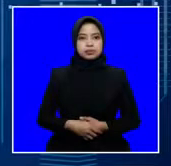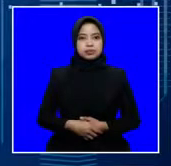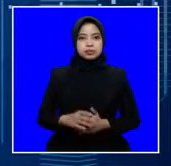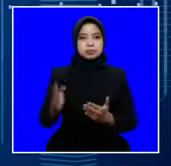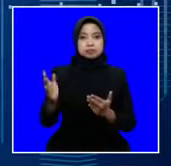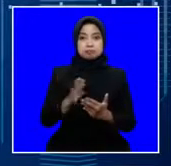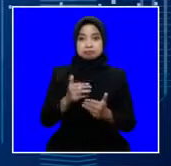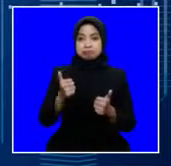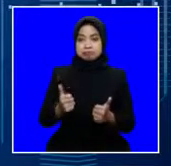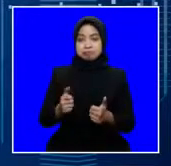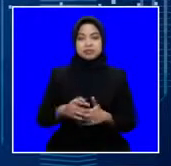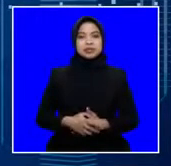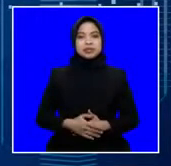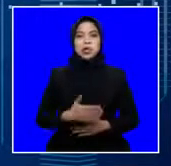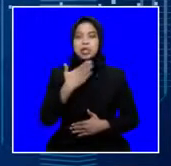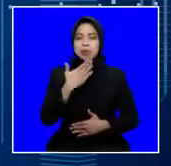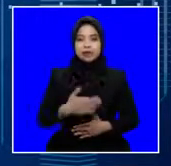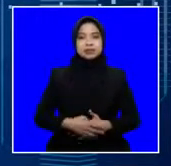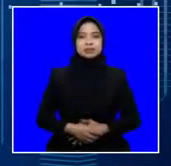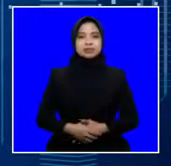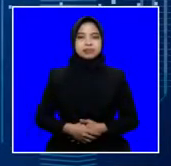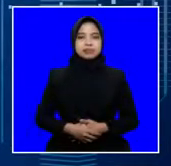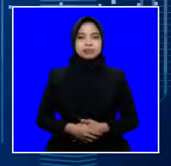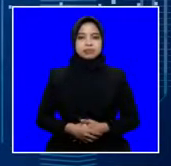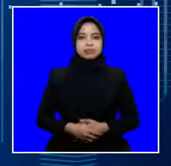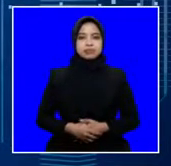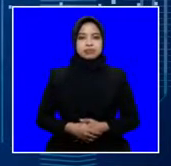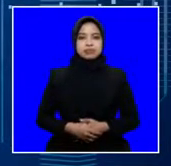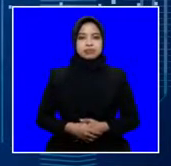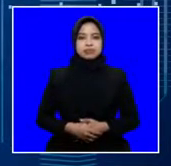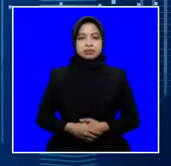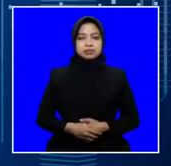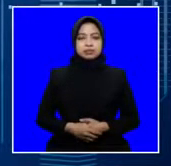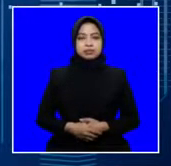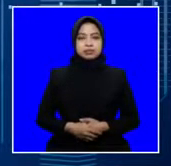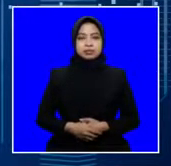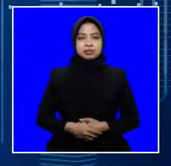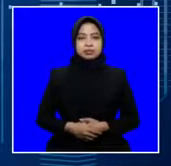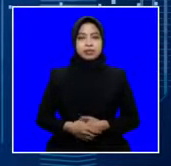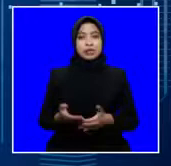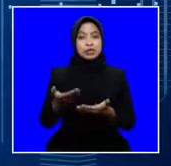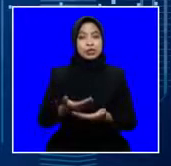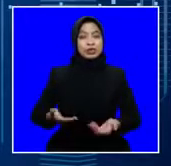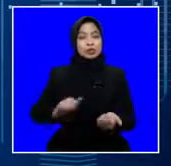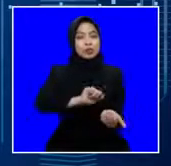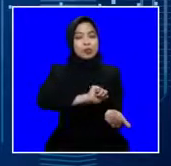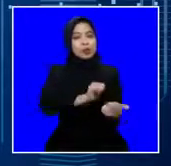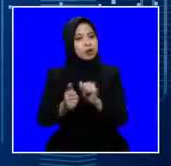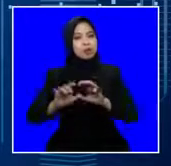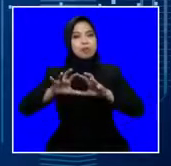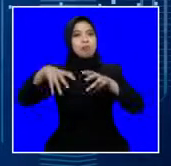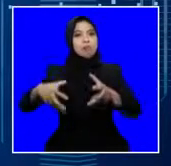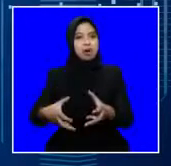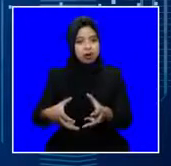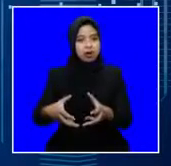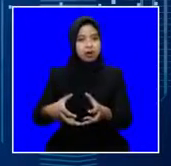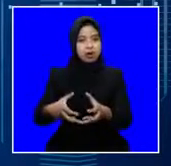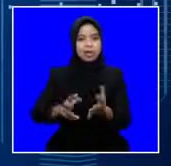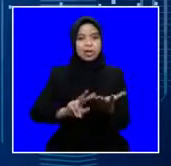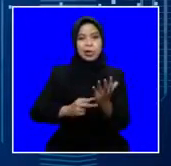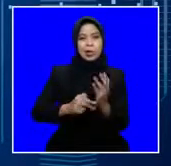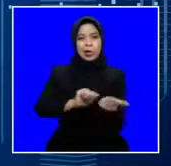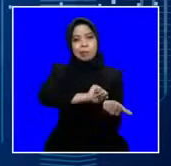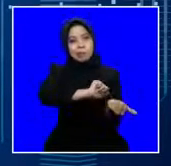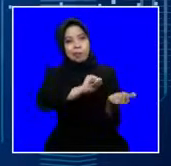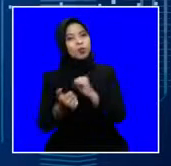Halaman berikut. Terima kasih. Dunia sedang berubah secara drastis. Kita mengalami disrupsi teknologi